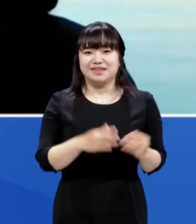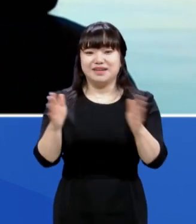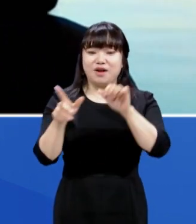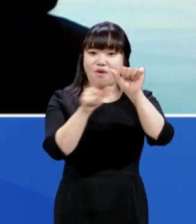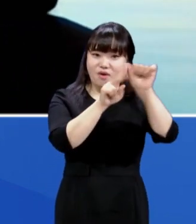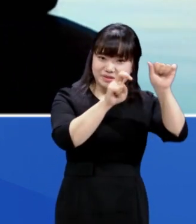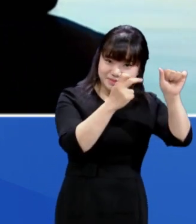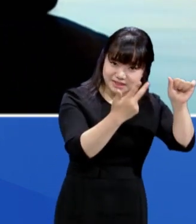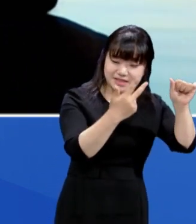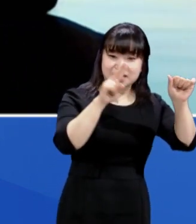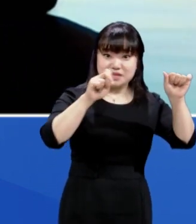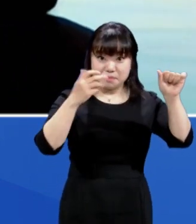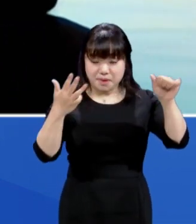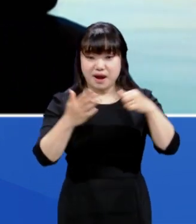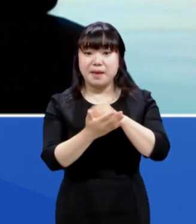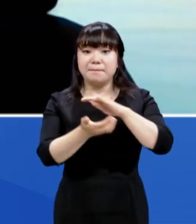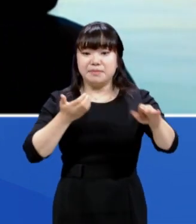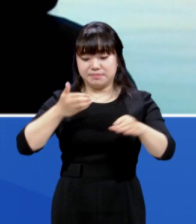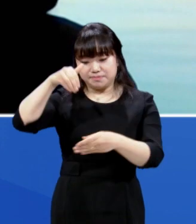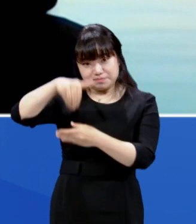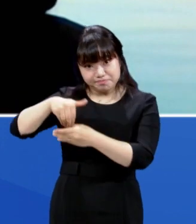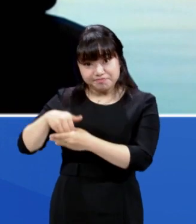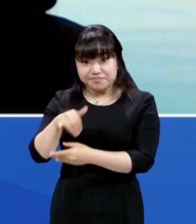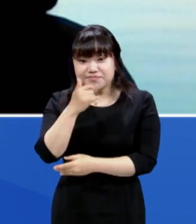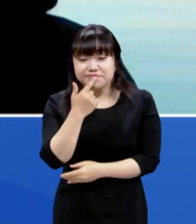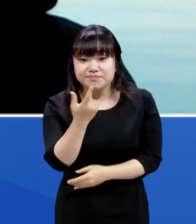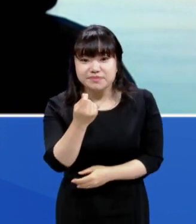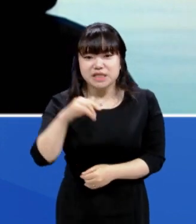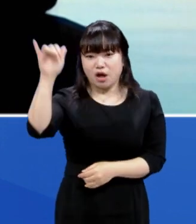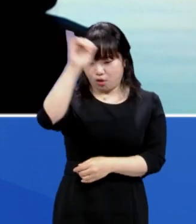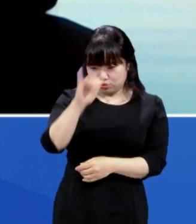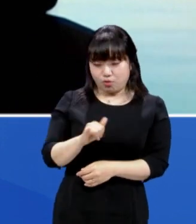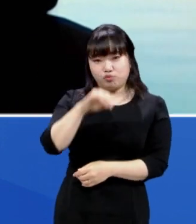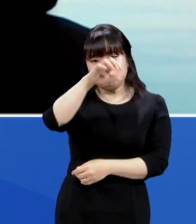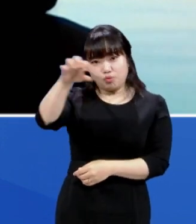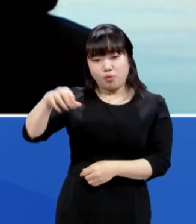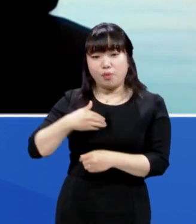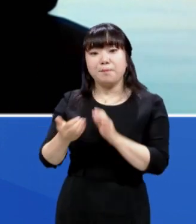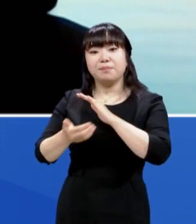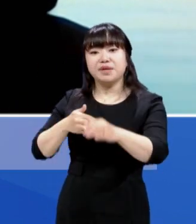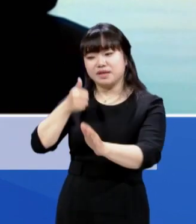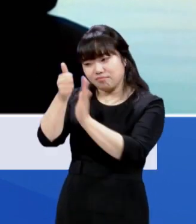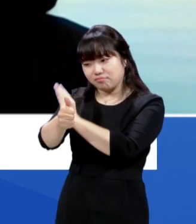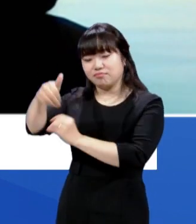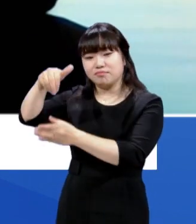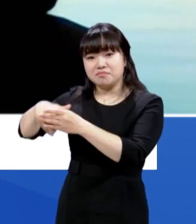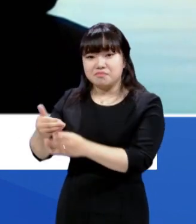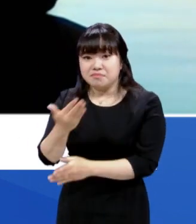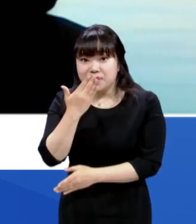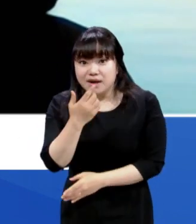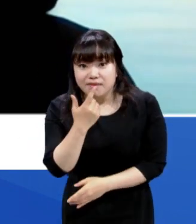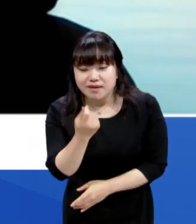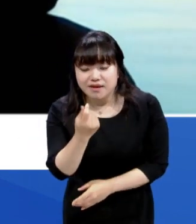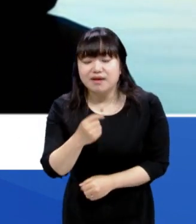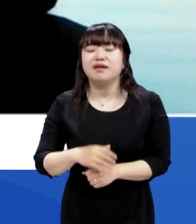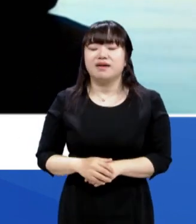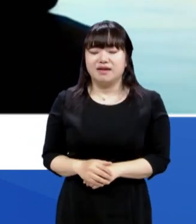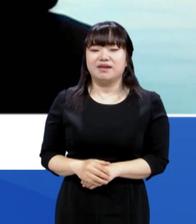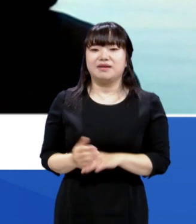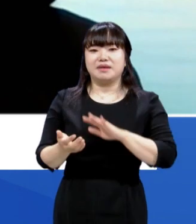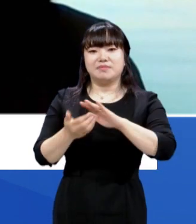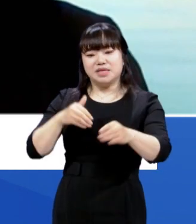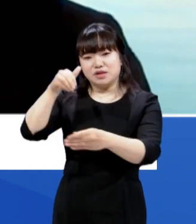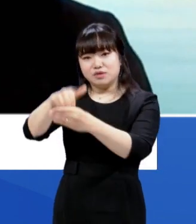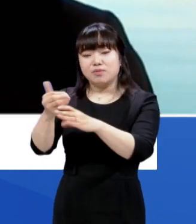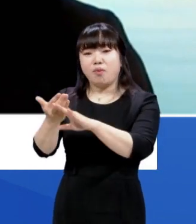28일 이틀간 사전 투표가 치러집니다 전국 어디에서든 사전 투표가 가능한데 이번에 사전투표 장소를